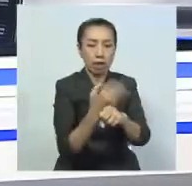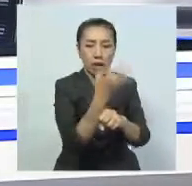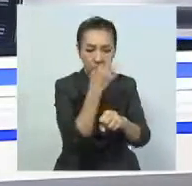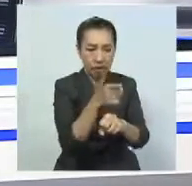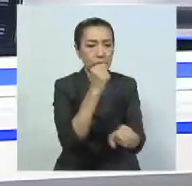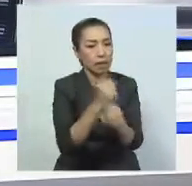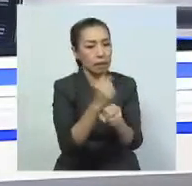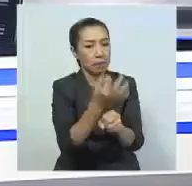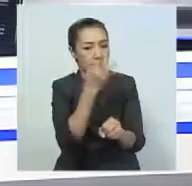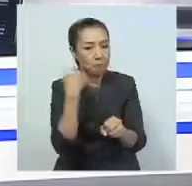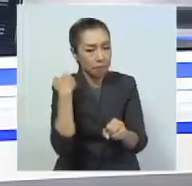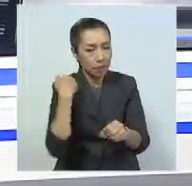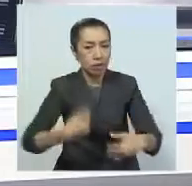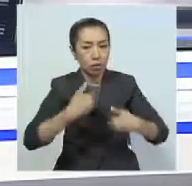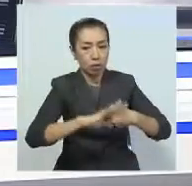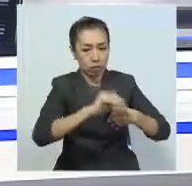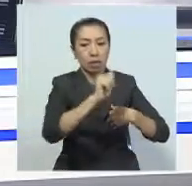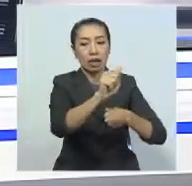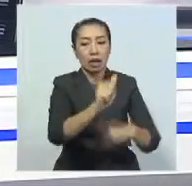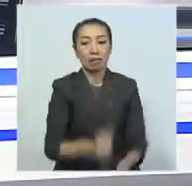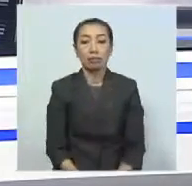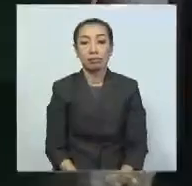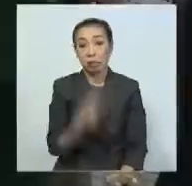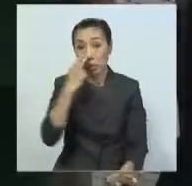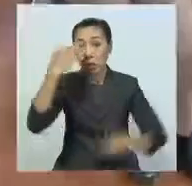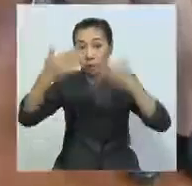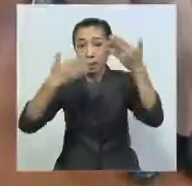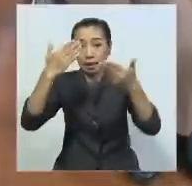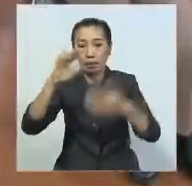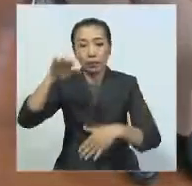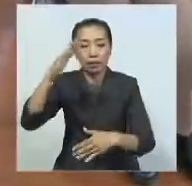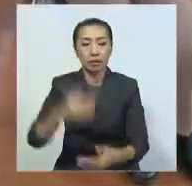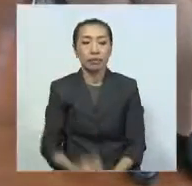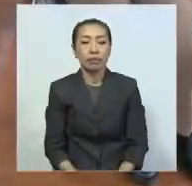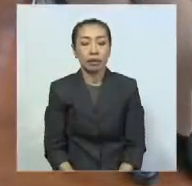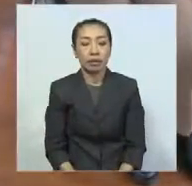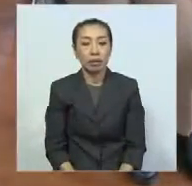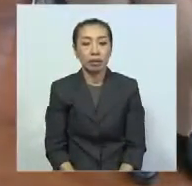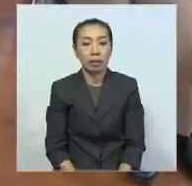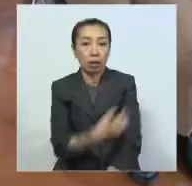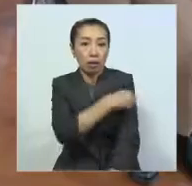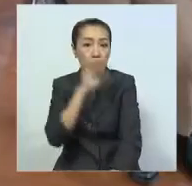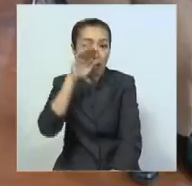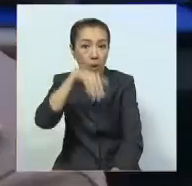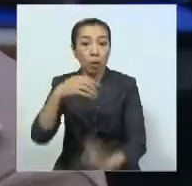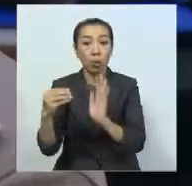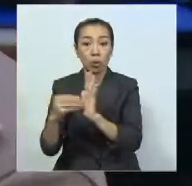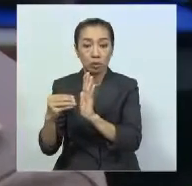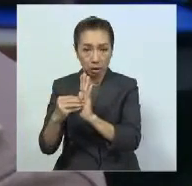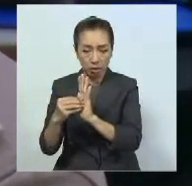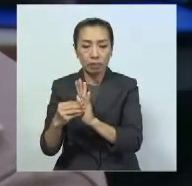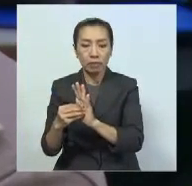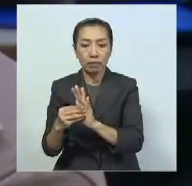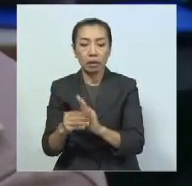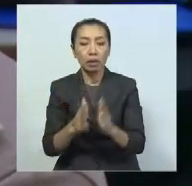วยให้เขามีงานทำมีชีวิตที่ดีค่ะพาไปดูกิจกรรมนี้กันนะคะซึ่งทางเจ้าหน้าที่เทศกิจกรุงเทพมหานครและ